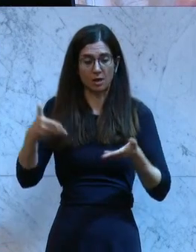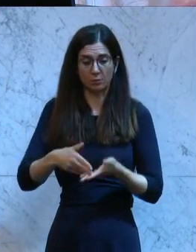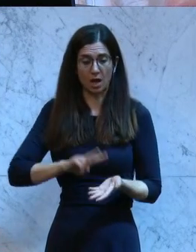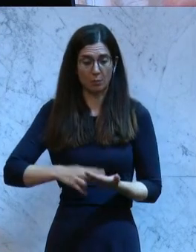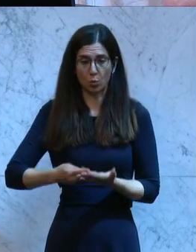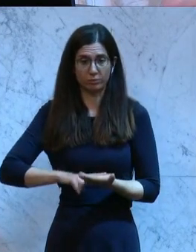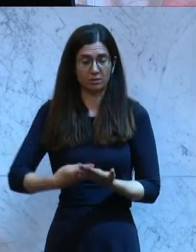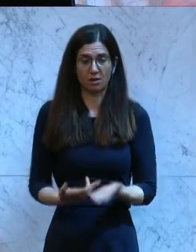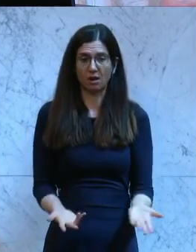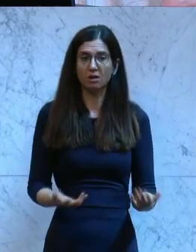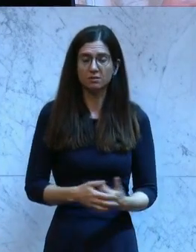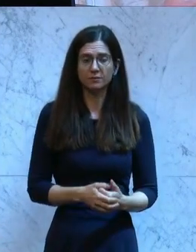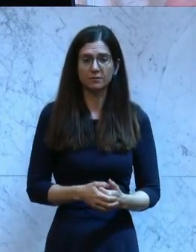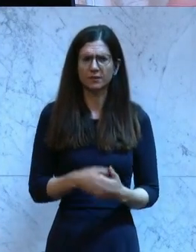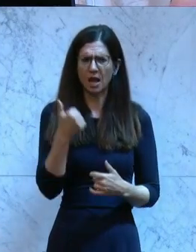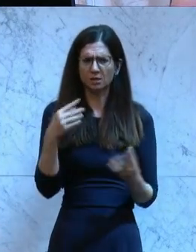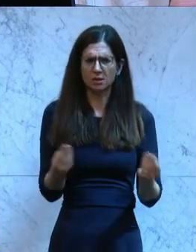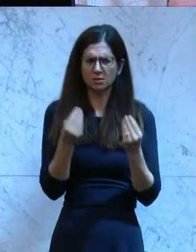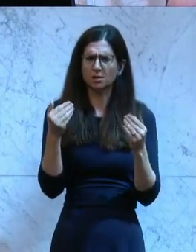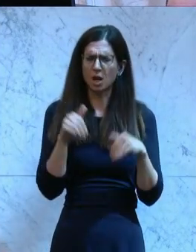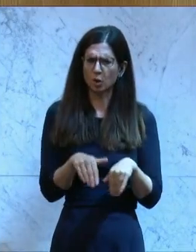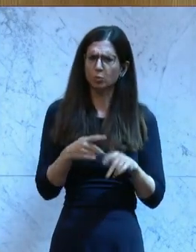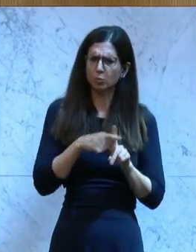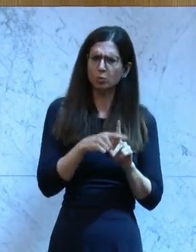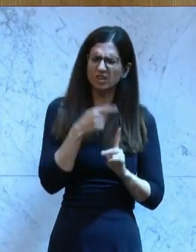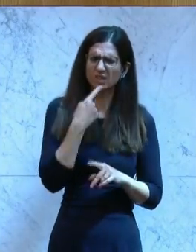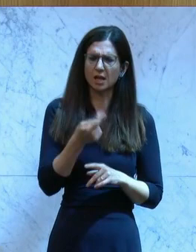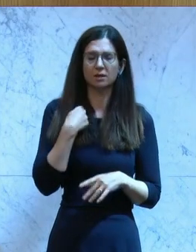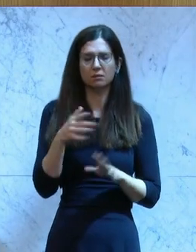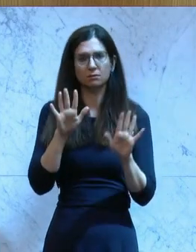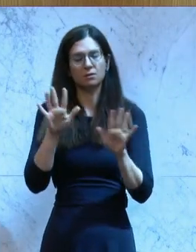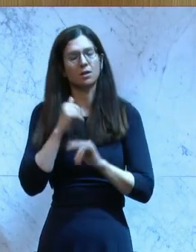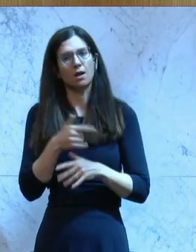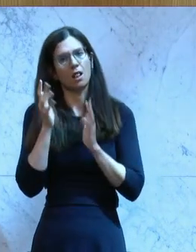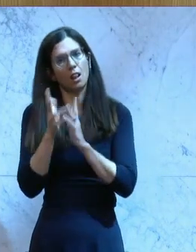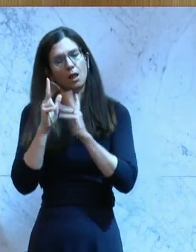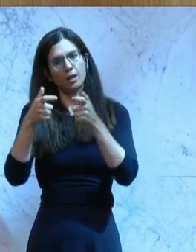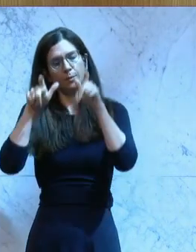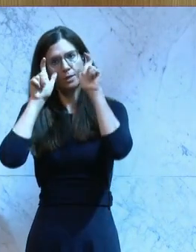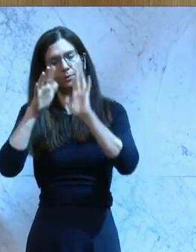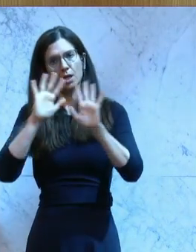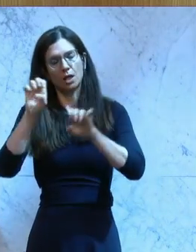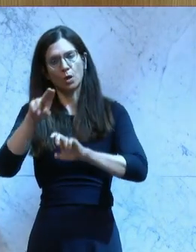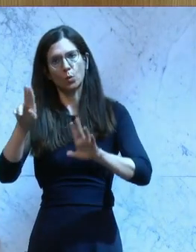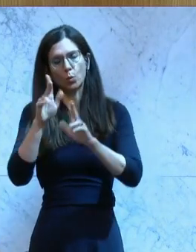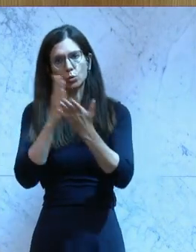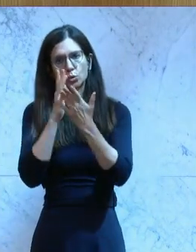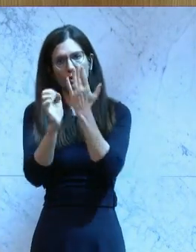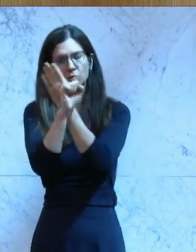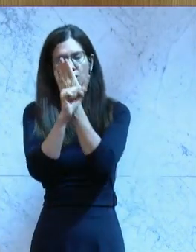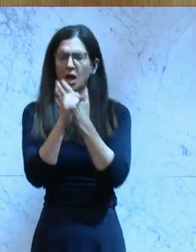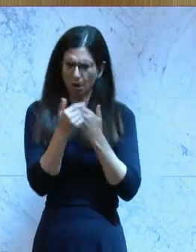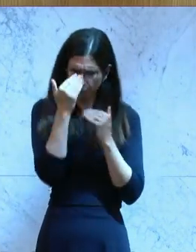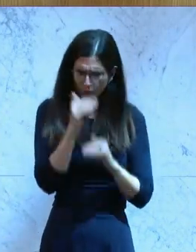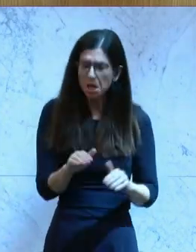Aber eins muss ich Ihnen zugute schreiben. Sie sind zwar von Ihrer rosaroten EU-Liebesbrille vollkommen verblendet, aber zumindest sind Sie ehrlich.